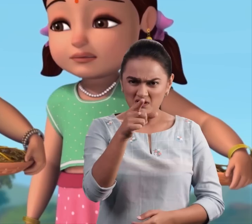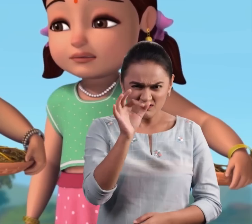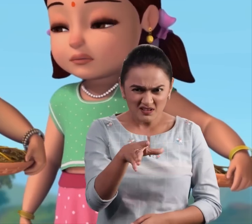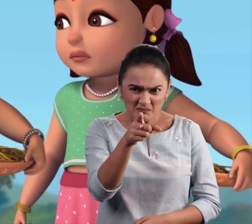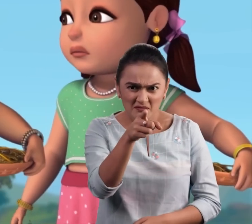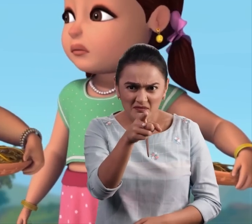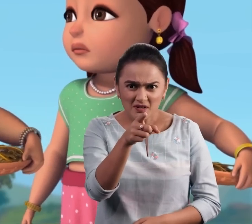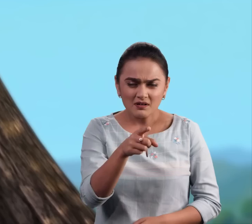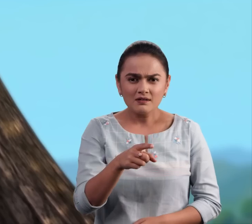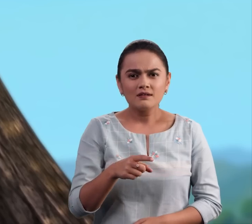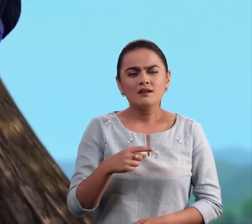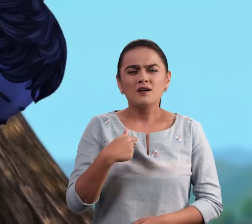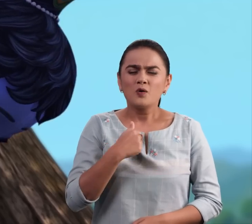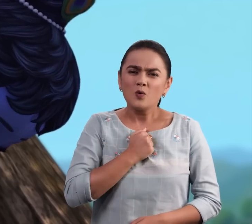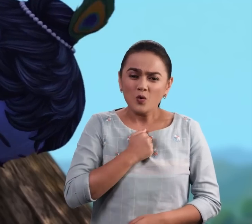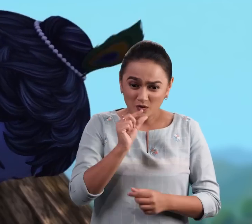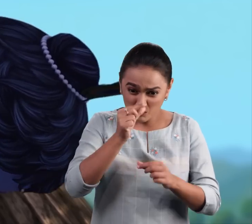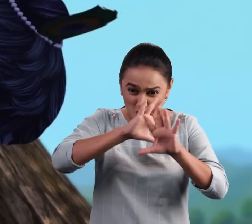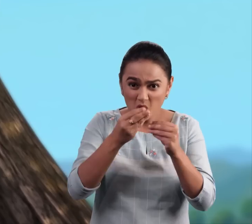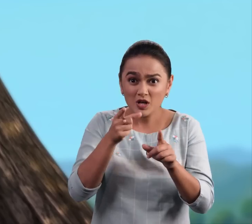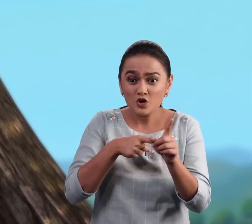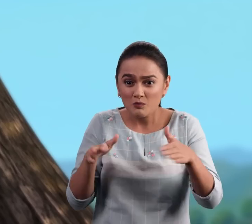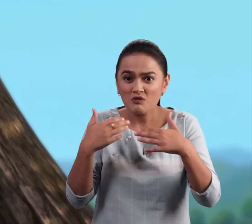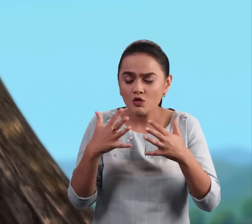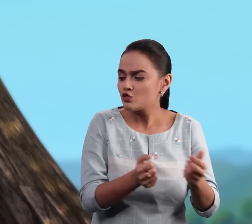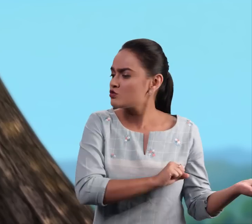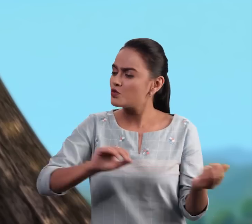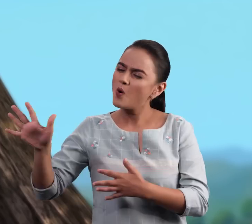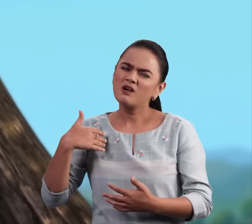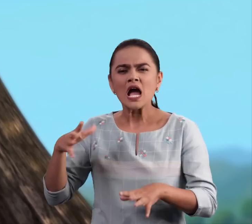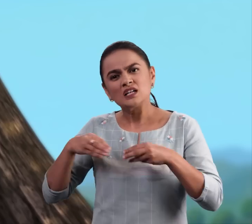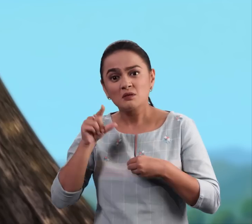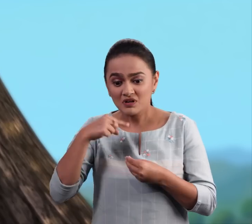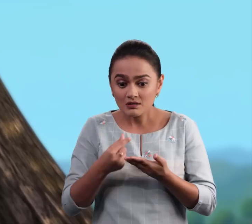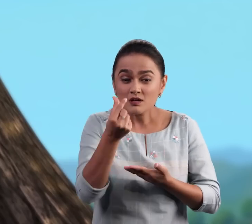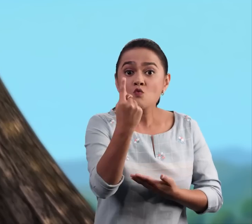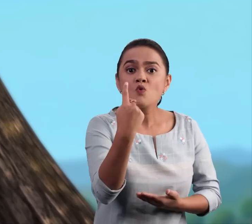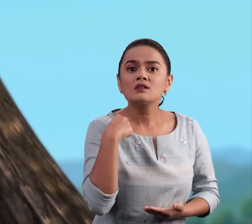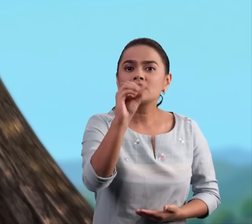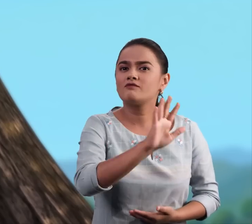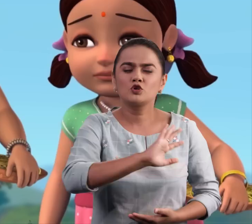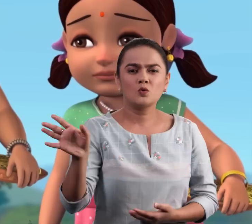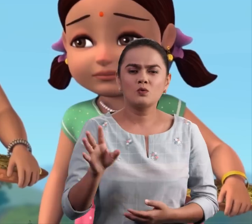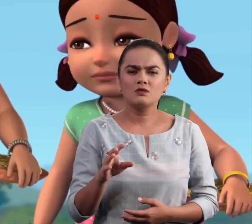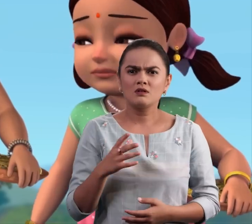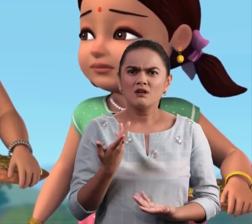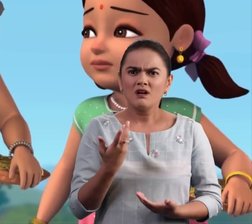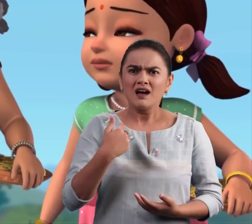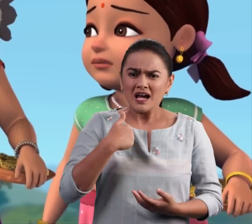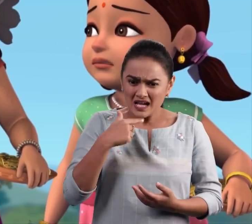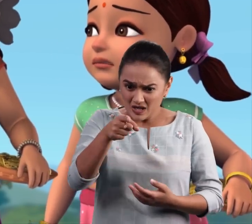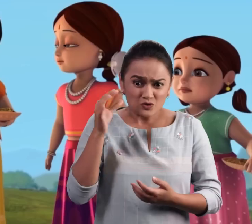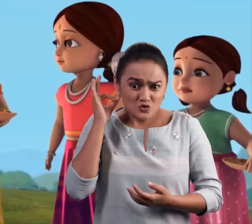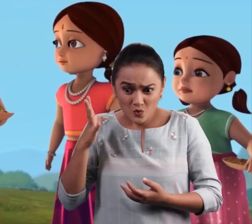दिया था? मैं अपने सारे मोती यमुना में फेंक सकता हूँ, परंतु तुम्हें एक भी नहीं देने वाला। हम स्वर्ण